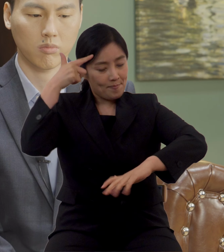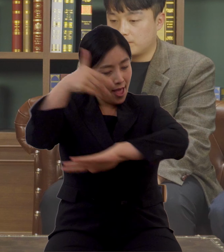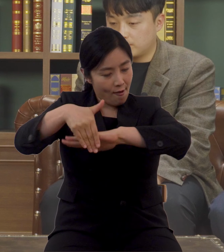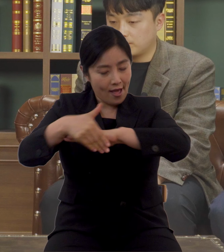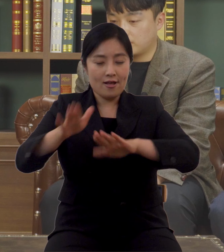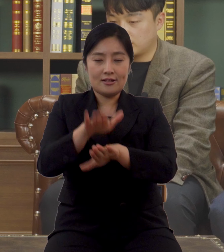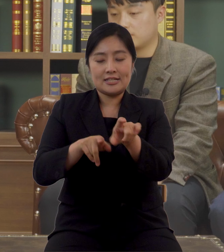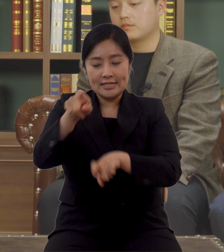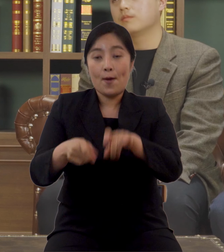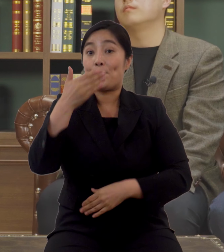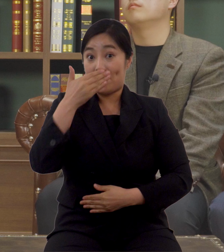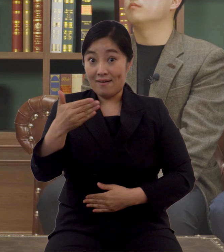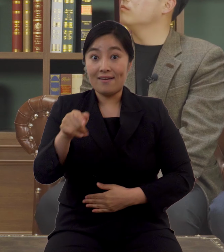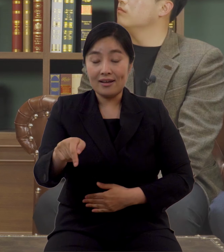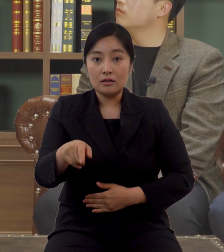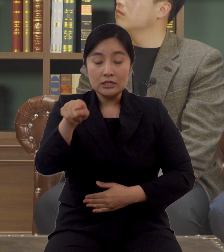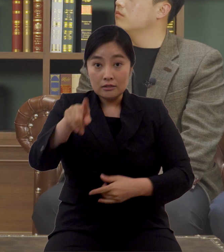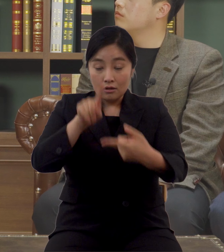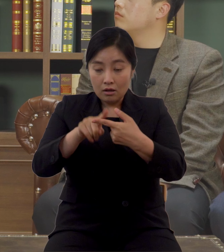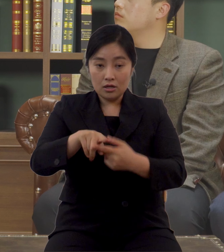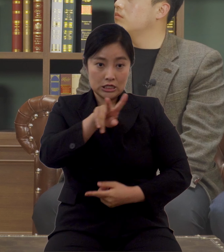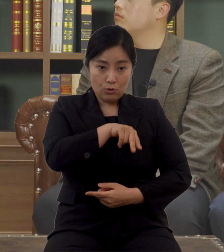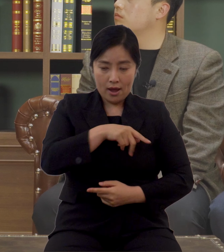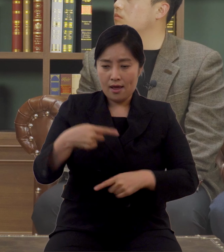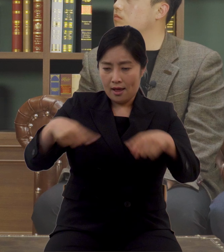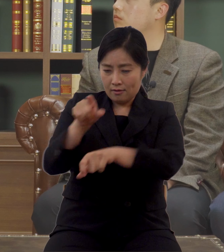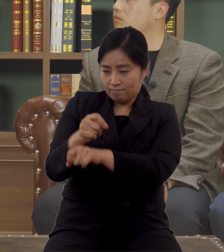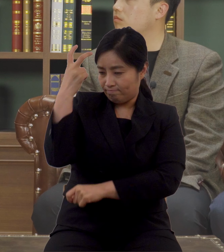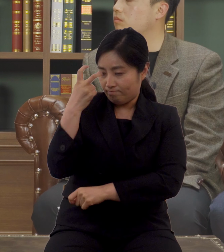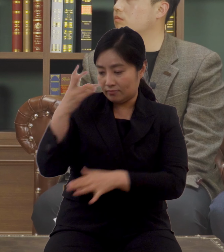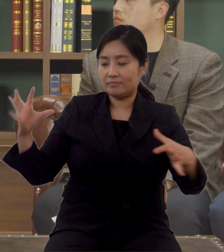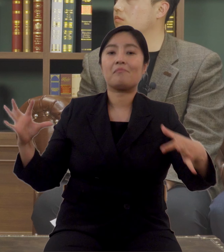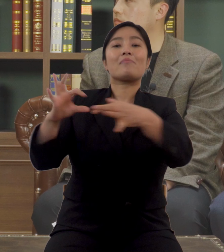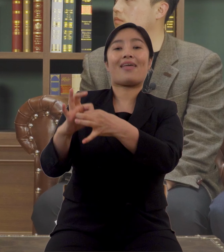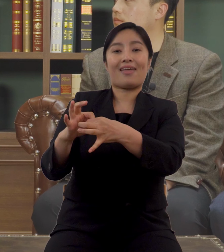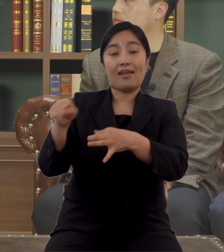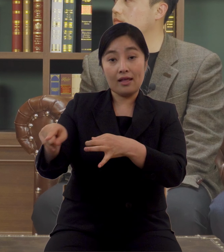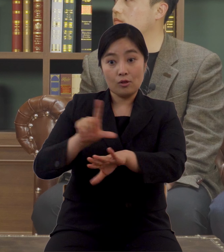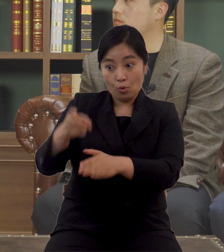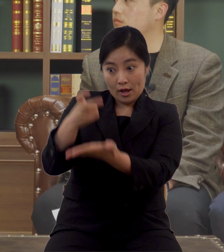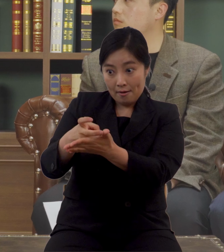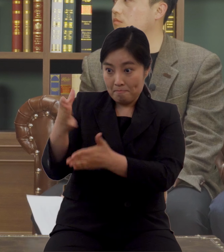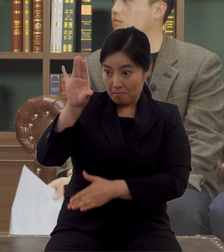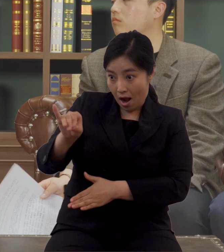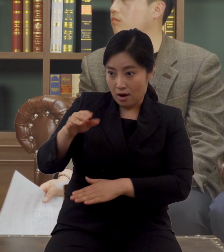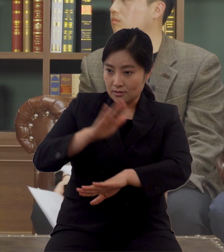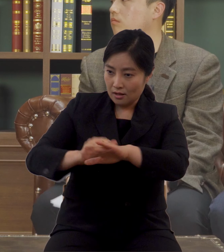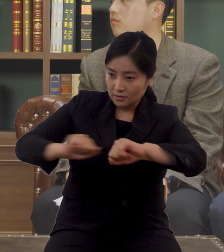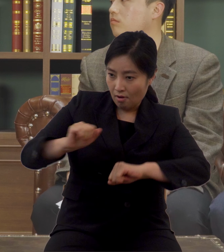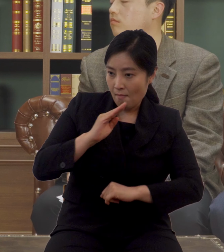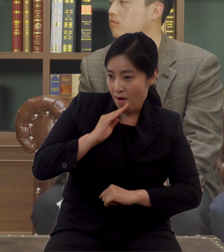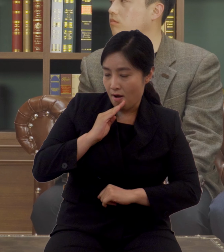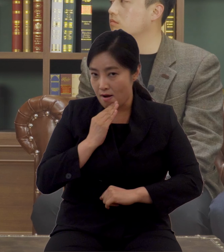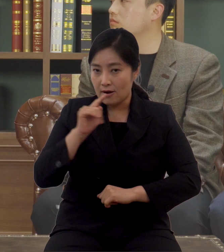계획하고 실행할 수 있습니다. 여기에서 의회의 행정 감시 기능이 연결됩니다. 조례에 맞게 사업을 잘